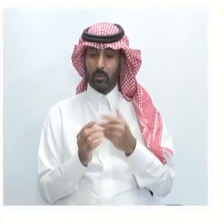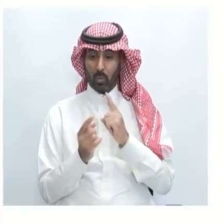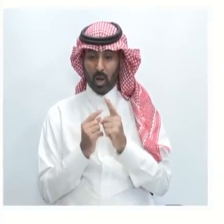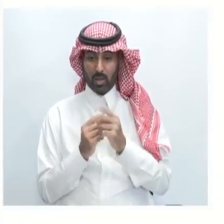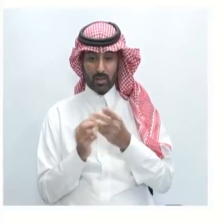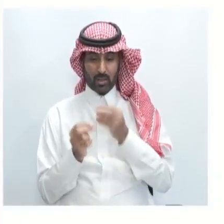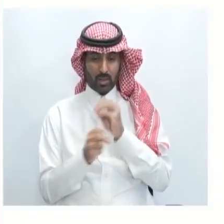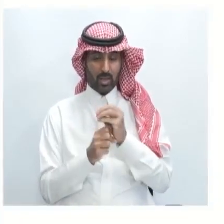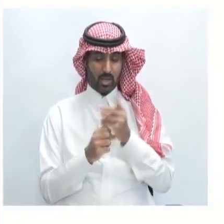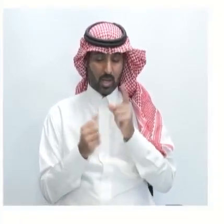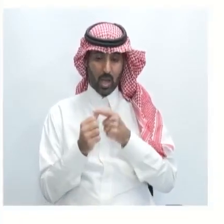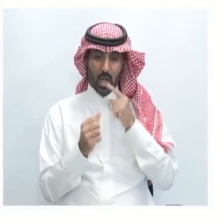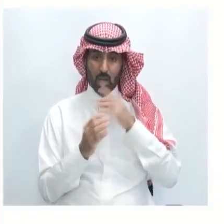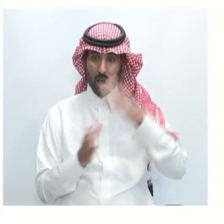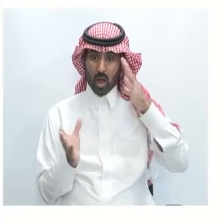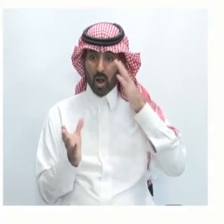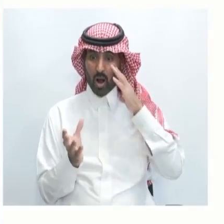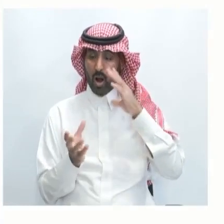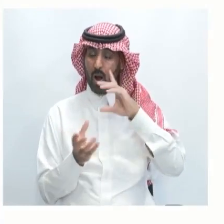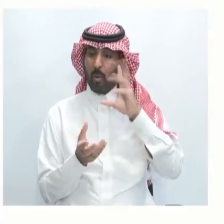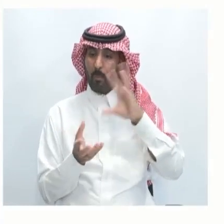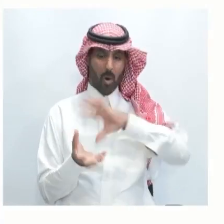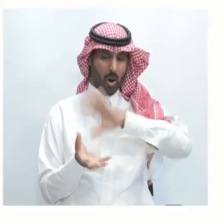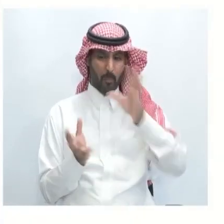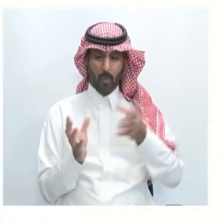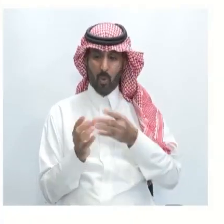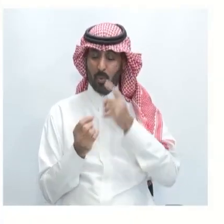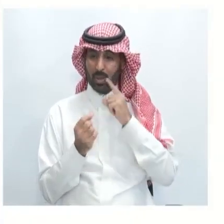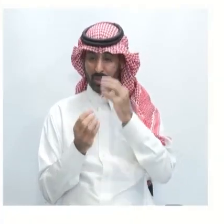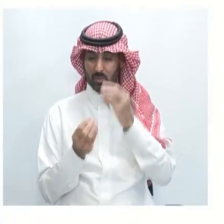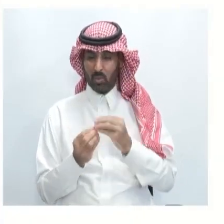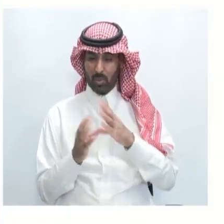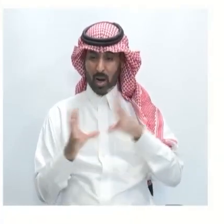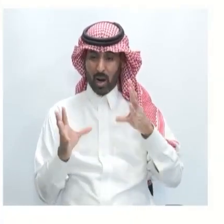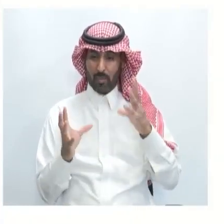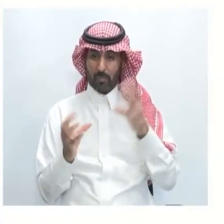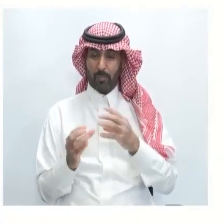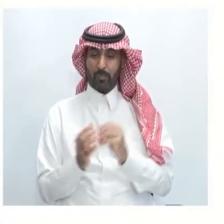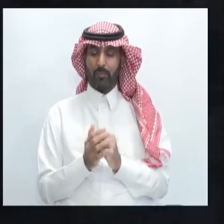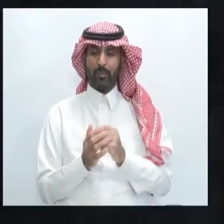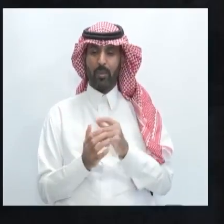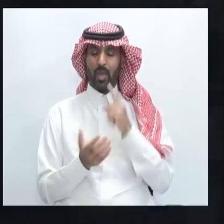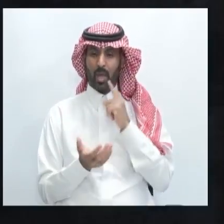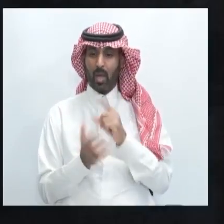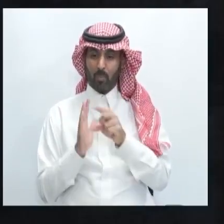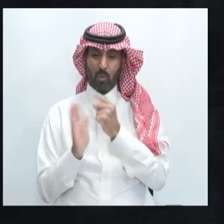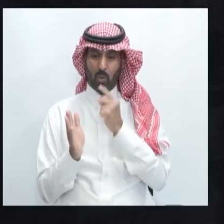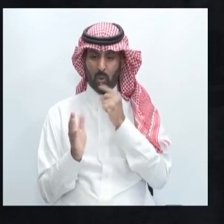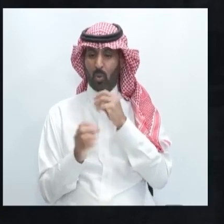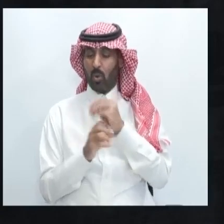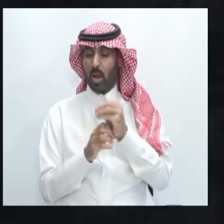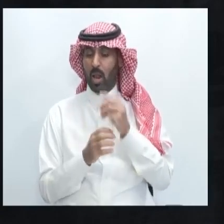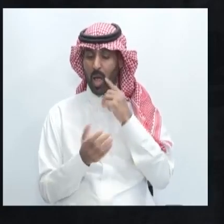اما الحد الاكبر هو محمول المقدمه الكبرى هل تذكرون الموضوع والمحمول تكلمنا عنه